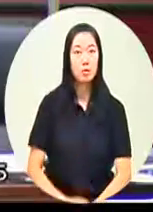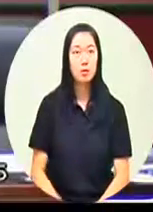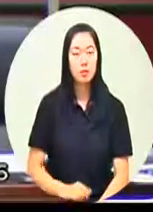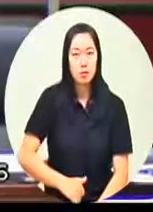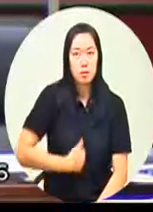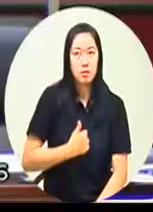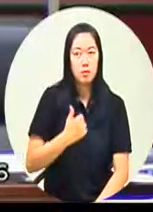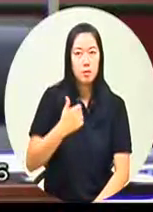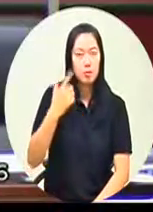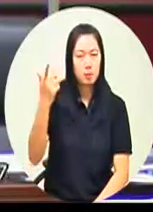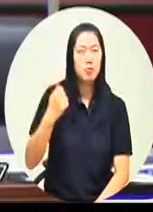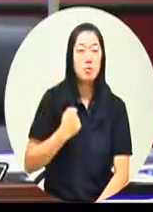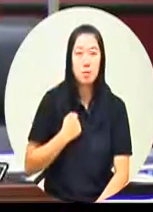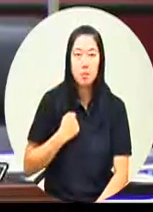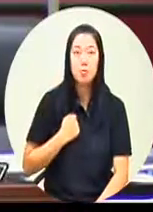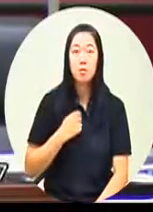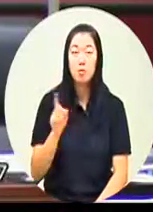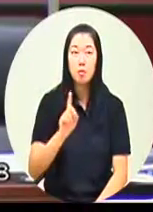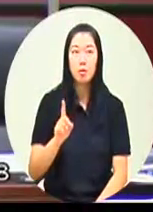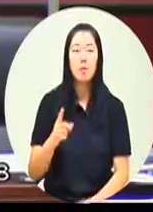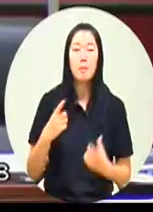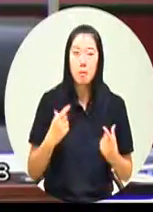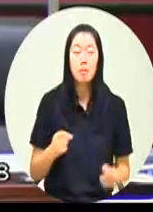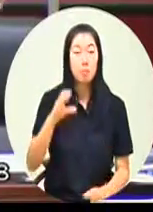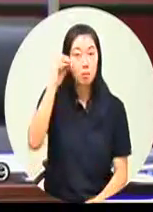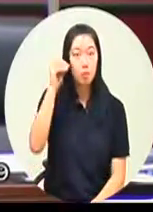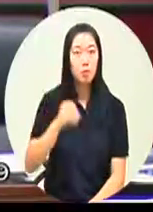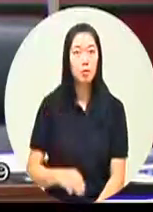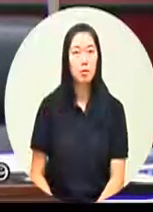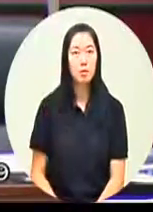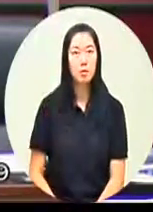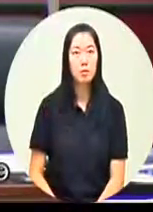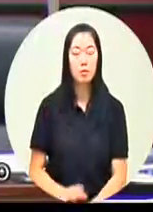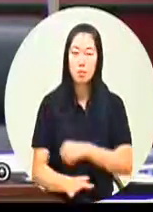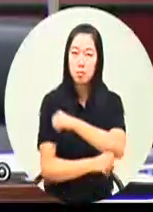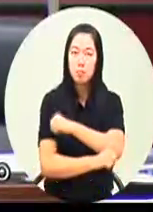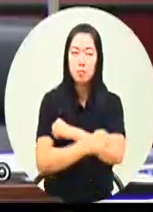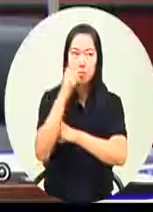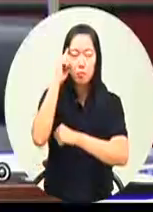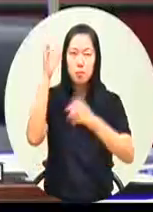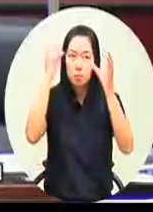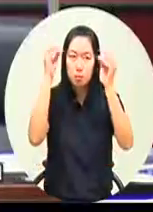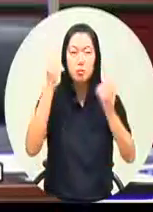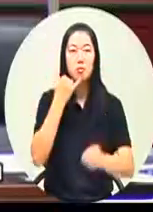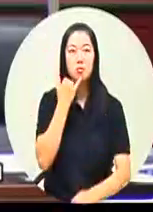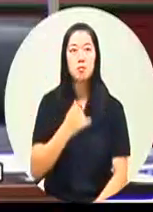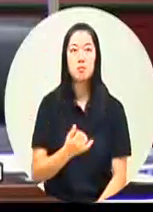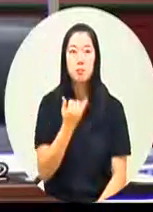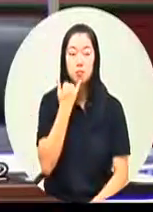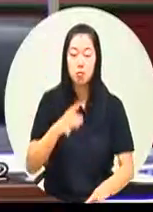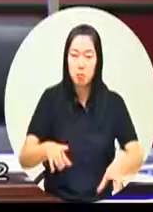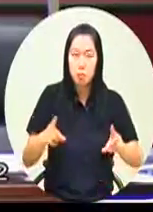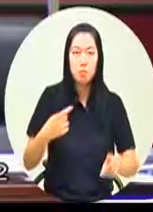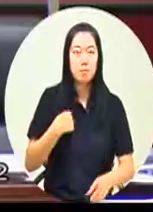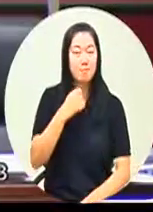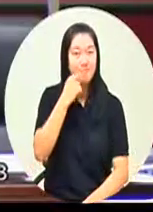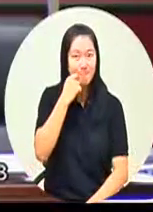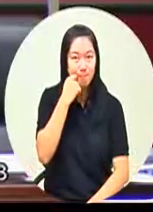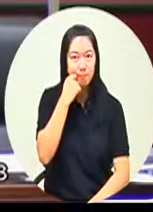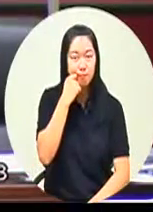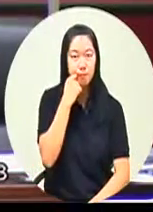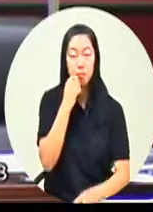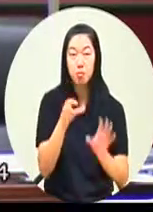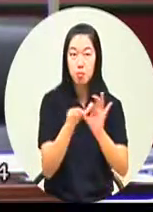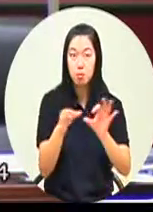悉的交通耗资，本来就会的。基本常识范围里面的，宁可一开始严一点没关